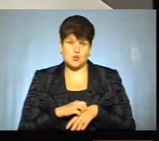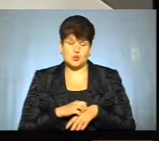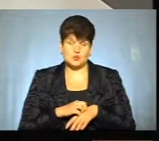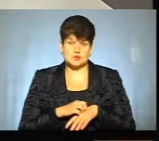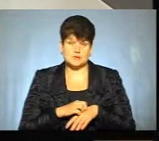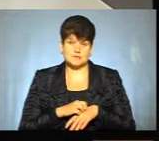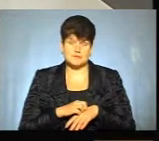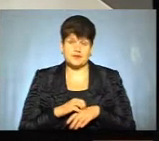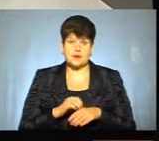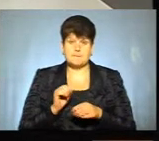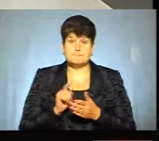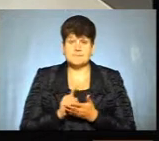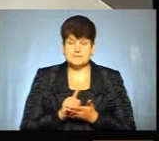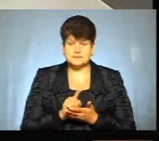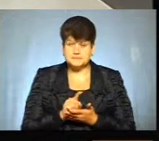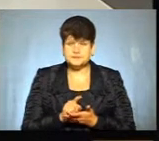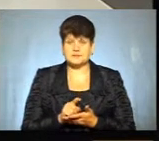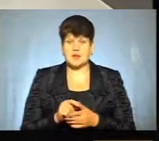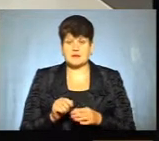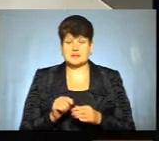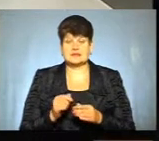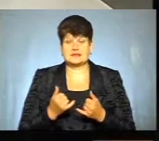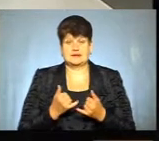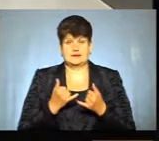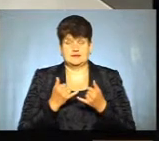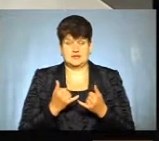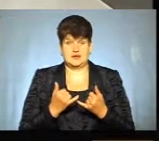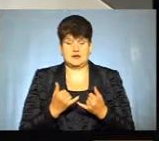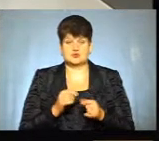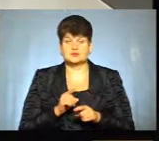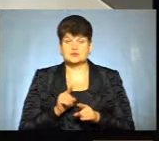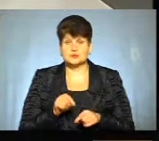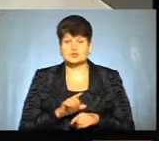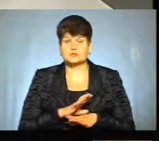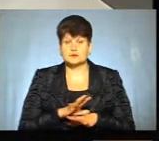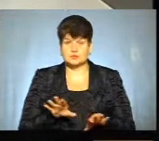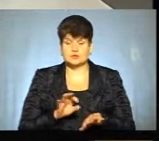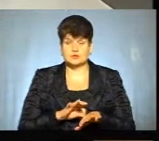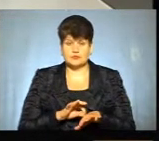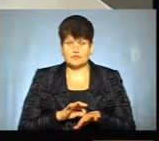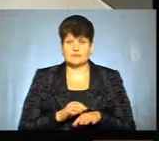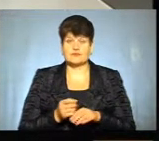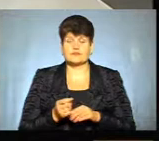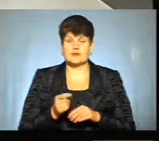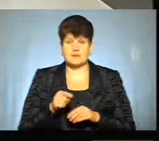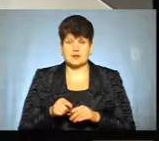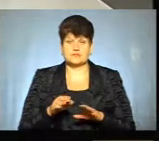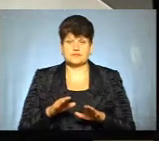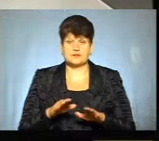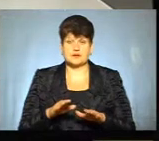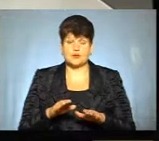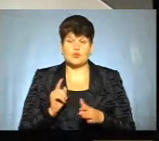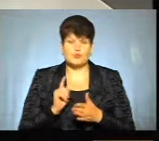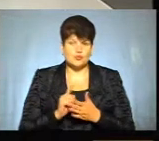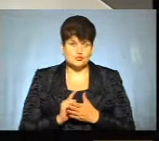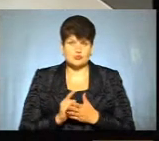зокрема при покусах мишовидними гризунами, з метою попередження захворюваності, виникнення цього захворюваності, ми